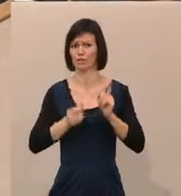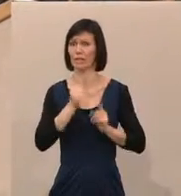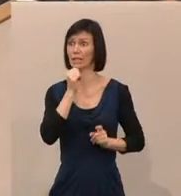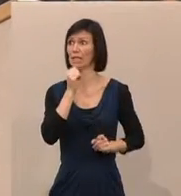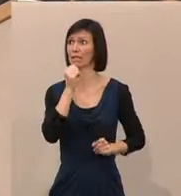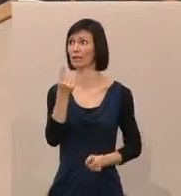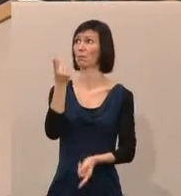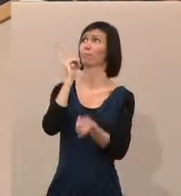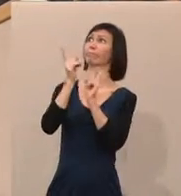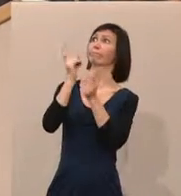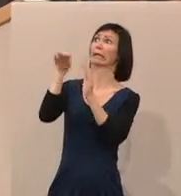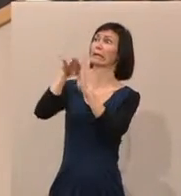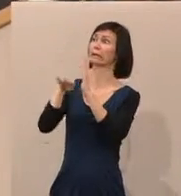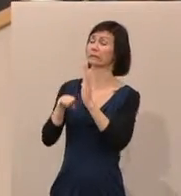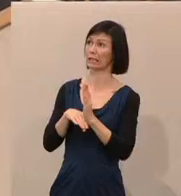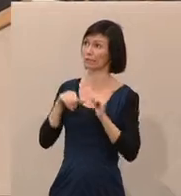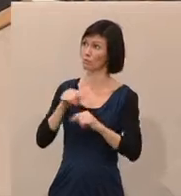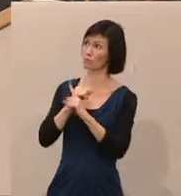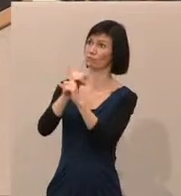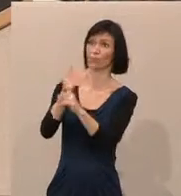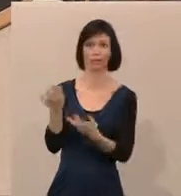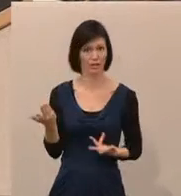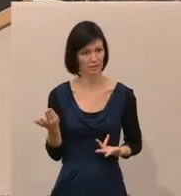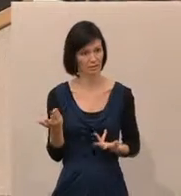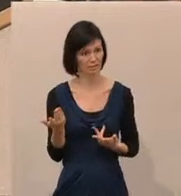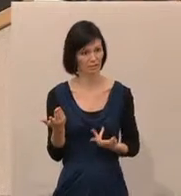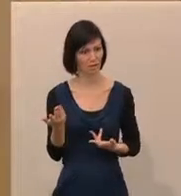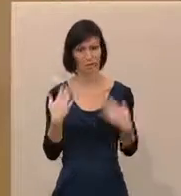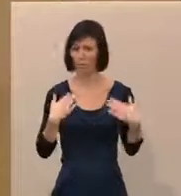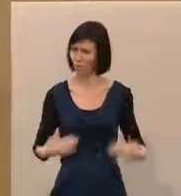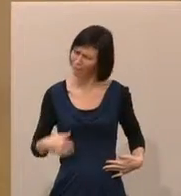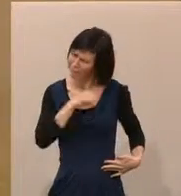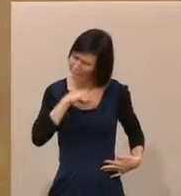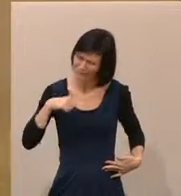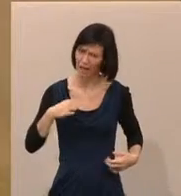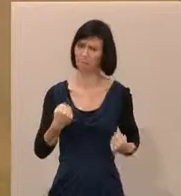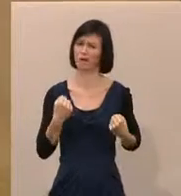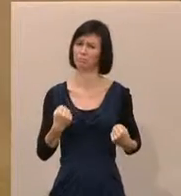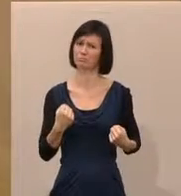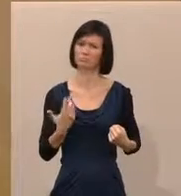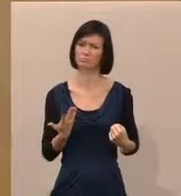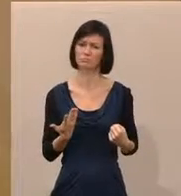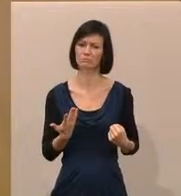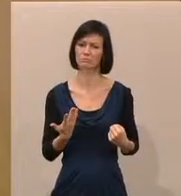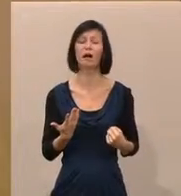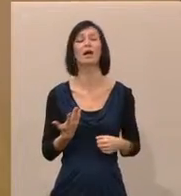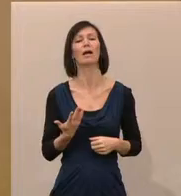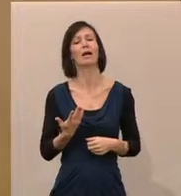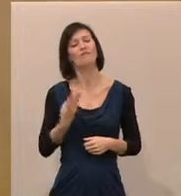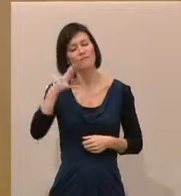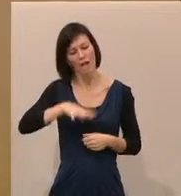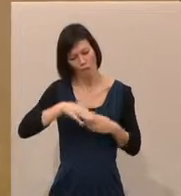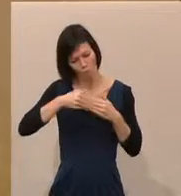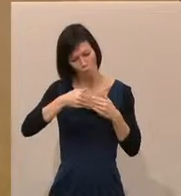wie ihnen irgendein Gesetz vorzuschreiben gedenkt. Ich glaube, dass das wichtige Bereiche sind, die wir in den nächsten